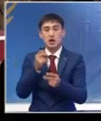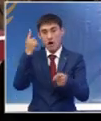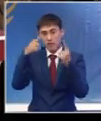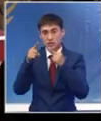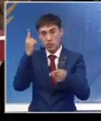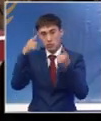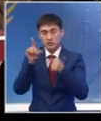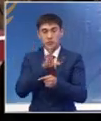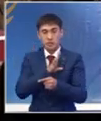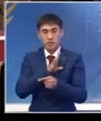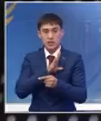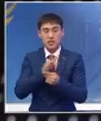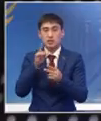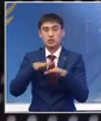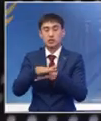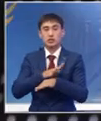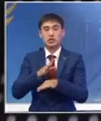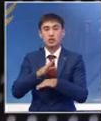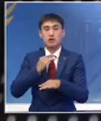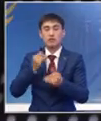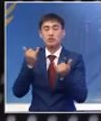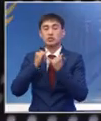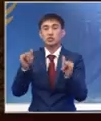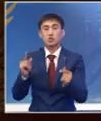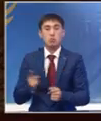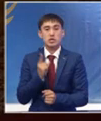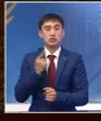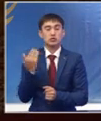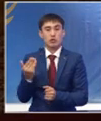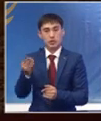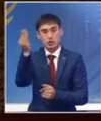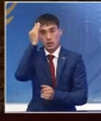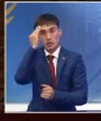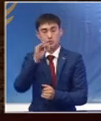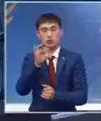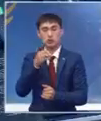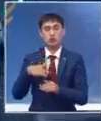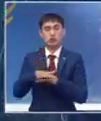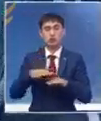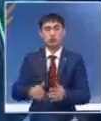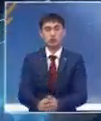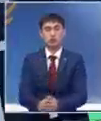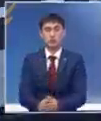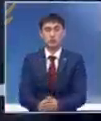авторские произведения. Зрители южной столицы были восхищены мастерством и талантом жетісусцев.